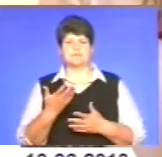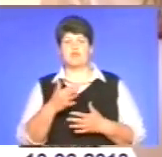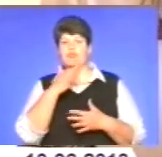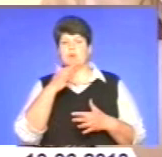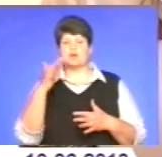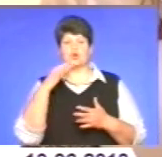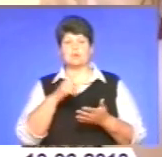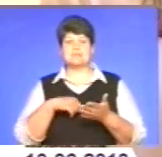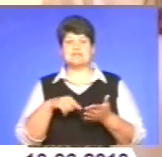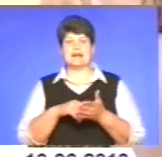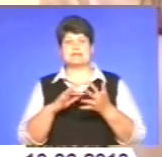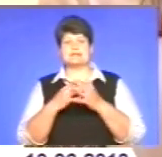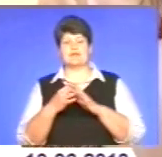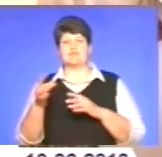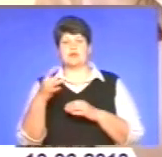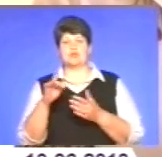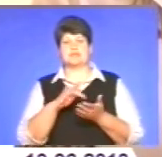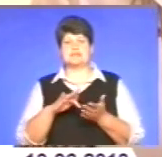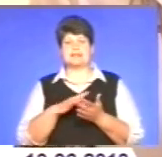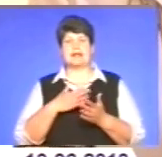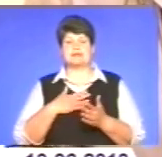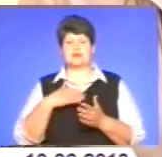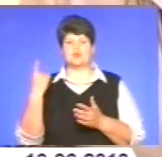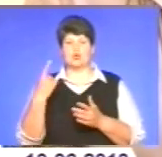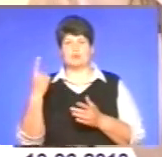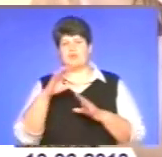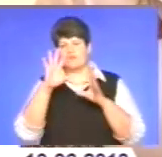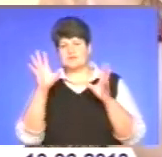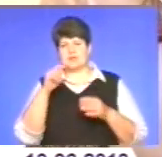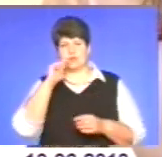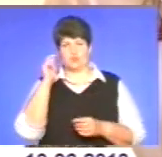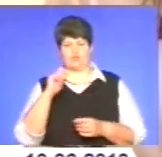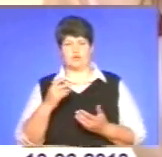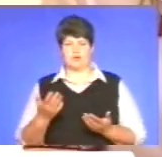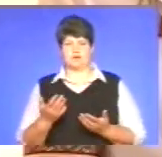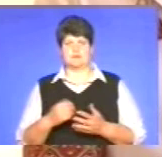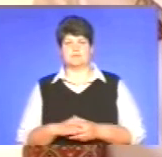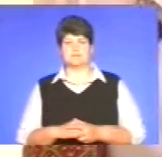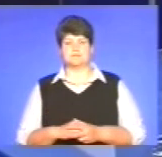містах, селищах і районних центрах нашої області та й взагалі в цілій, по цілій Україні.